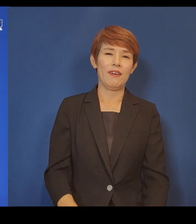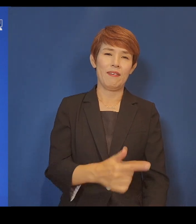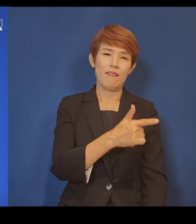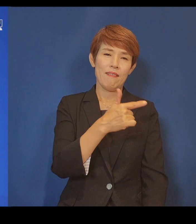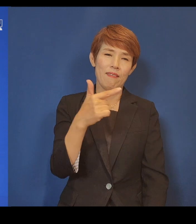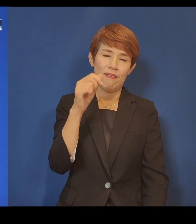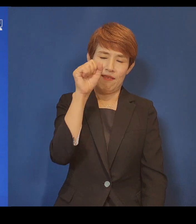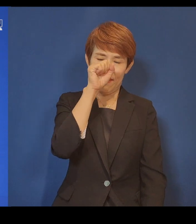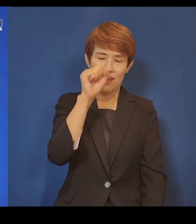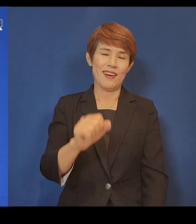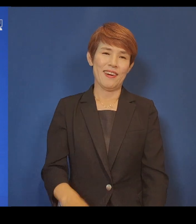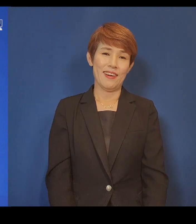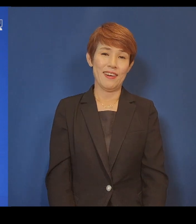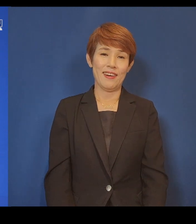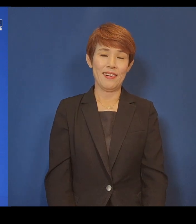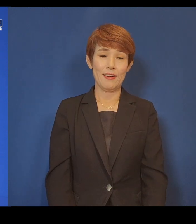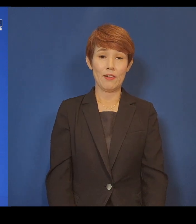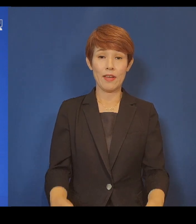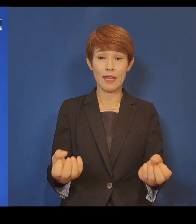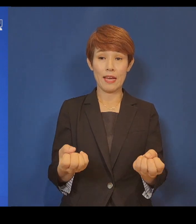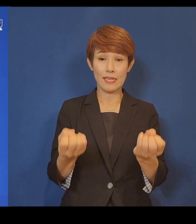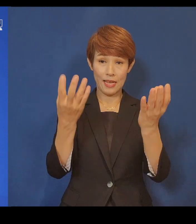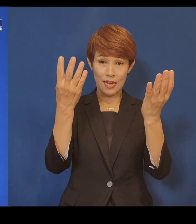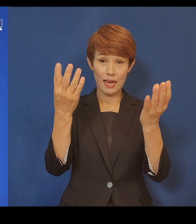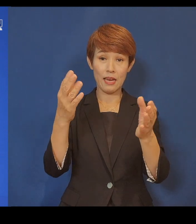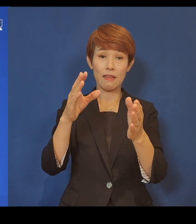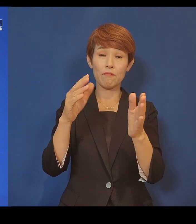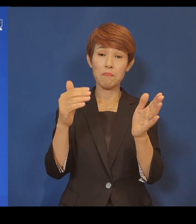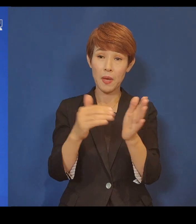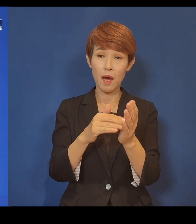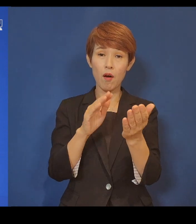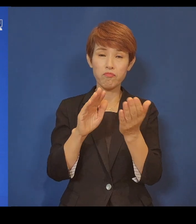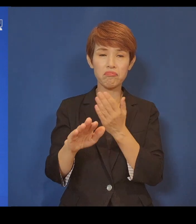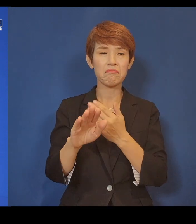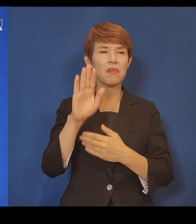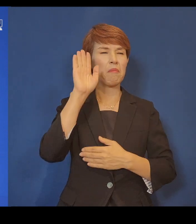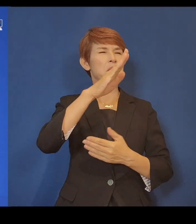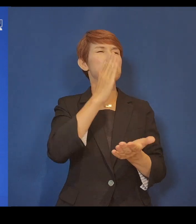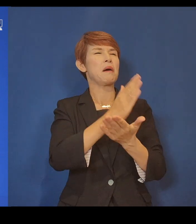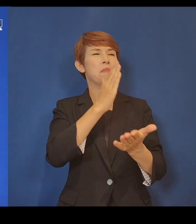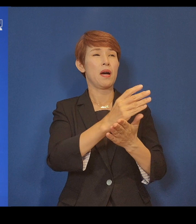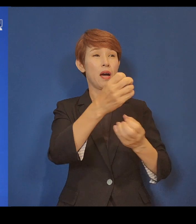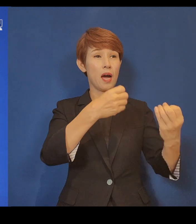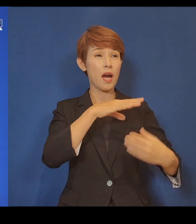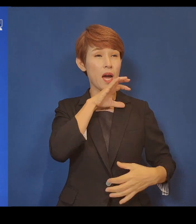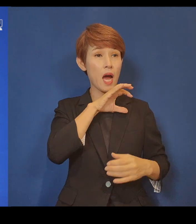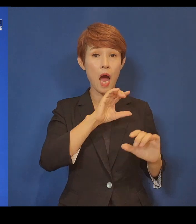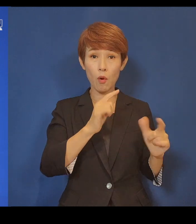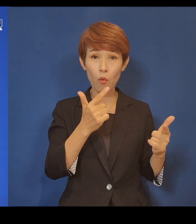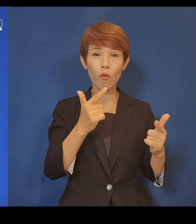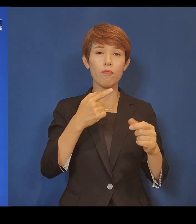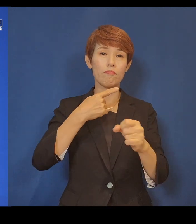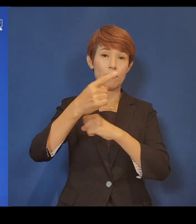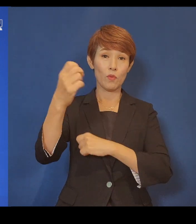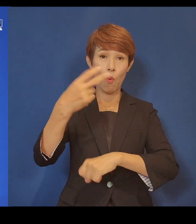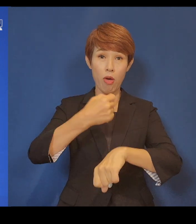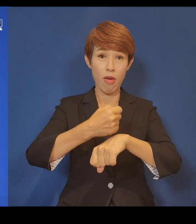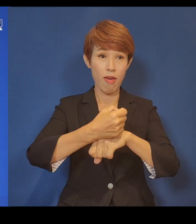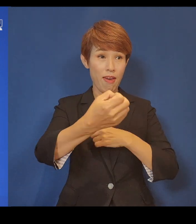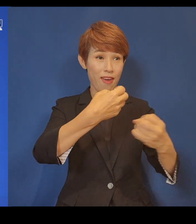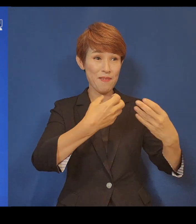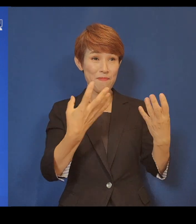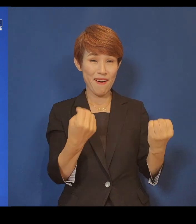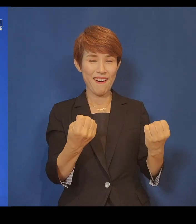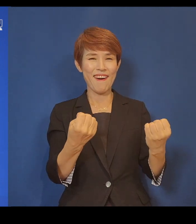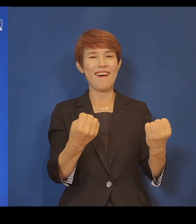얼마나 좋든지요. 행사했는데 앞으로 하지 말자 하지 않으시고 내년에 또 하자 하는 분이